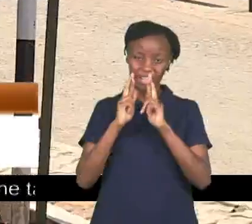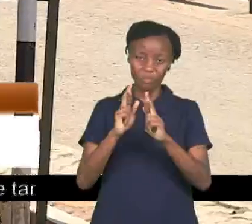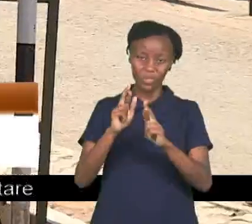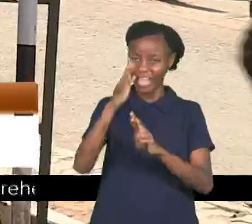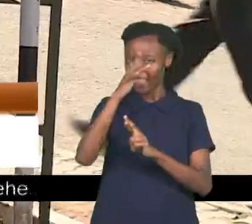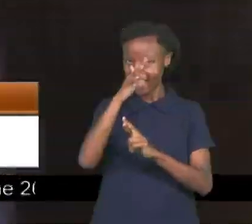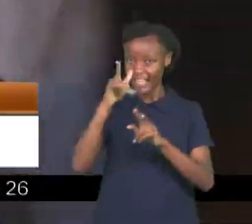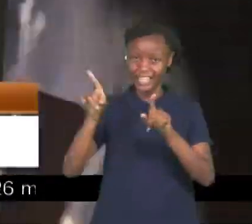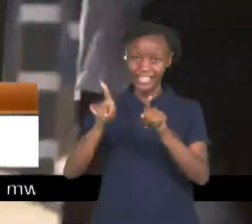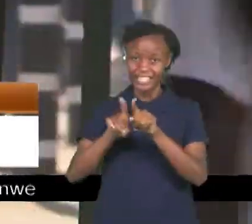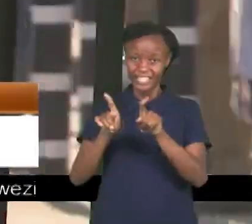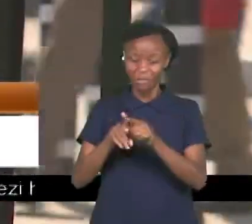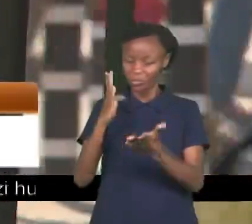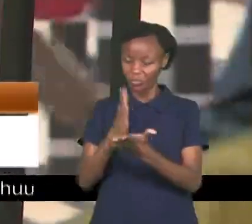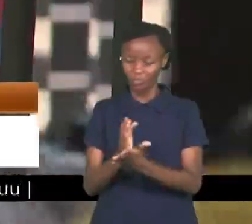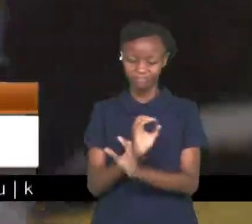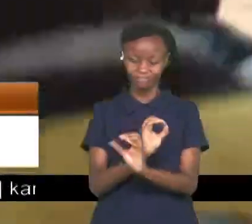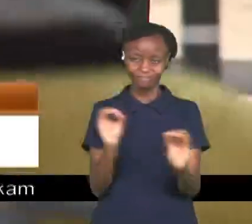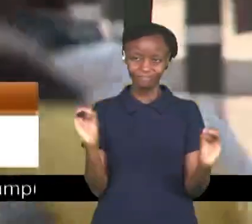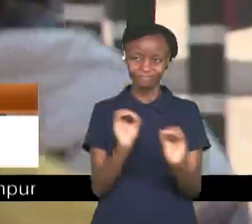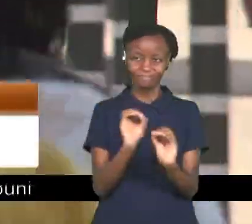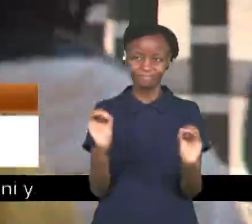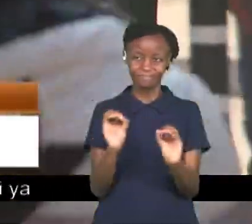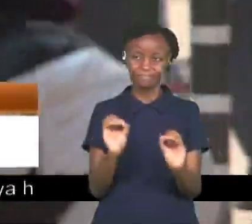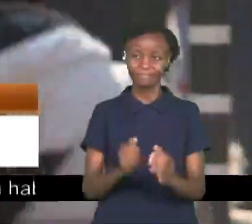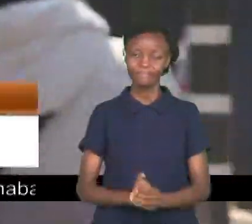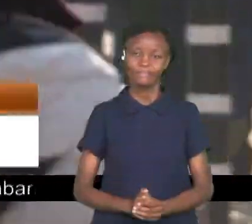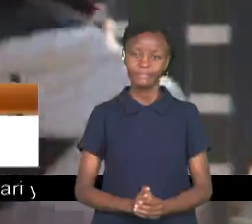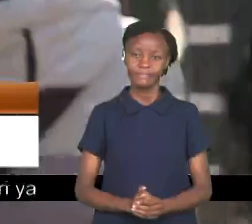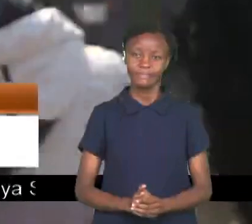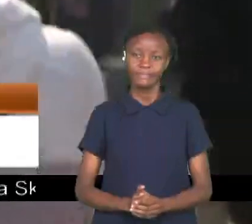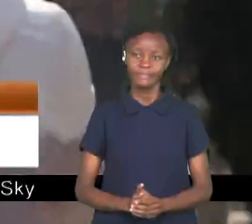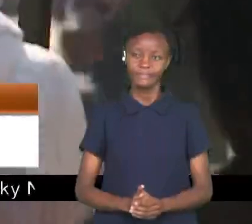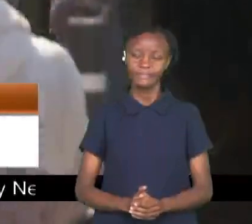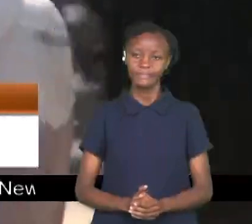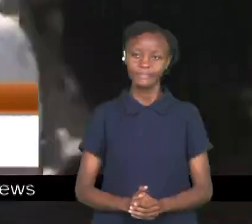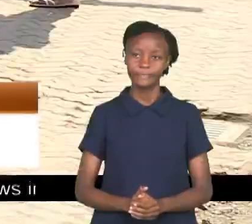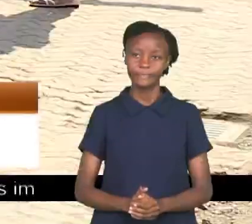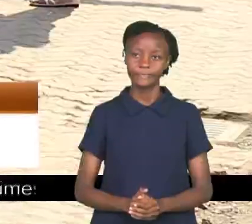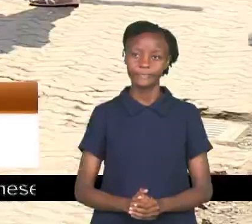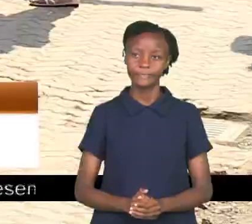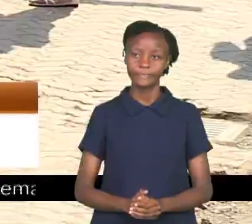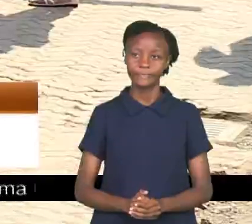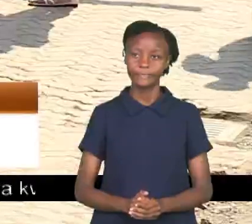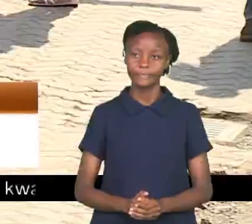na zisizo za kweli. David Kagina, Switch Adhuhuri.